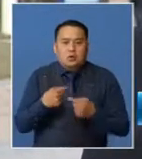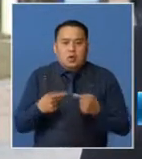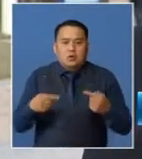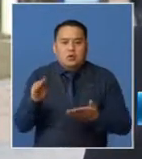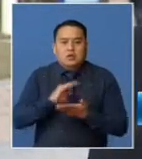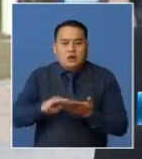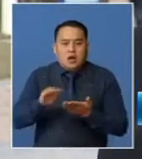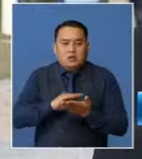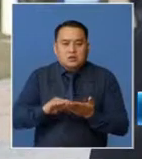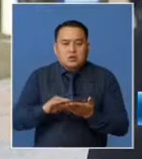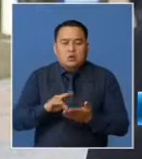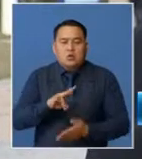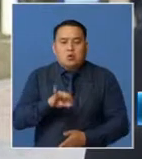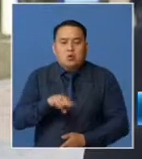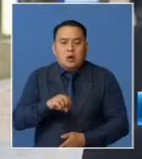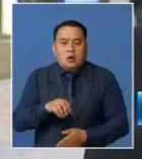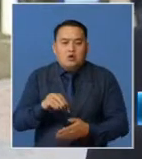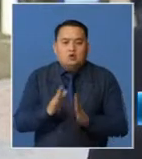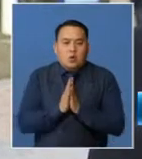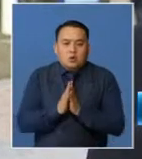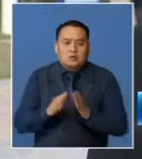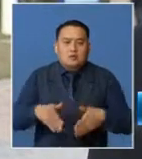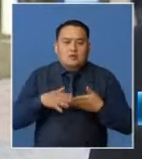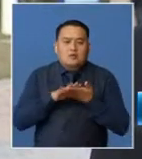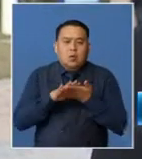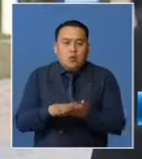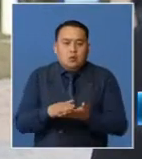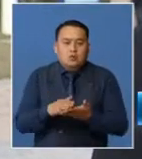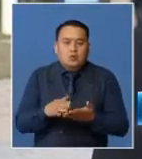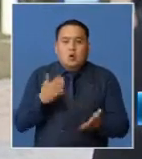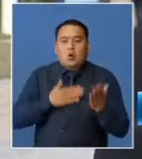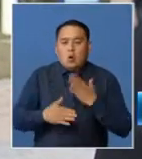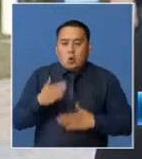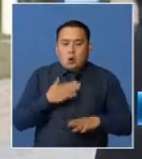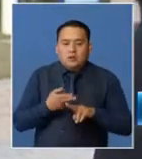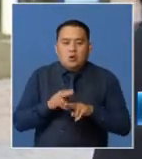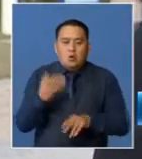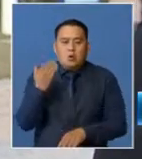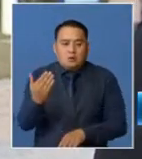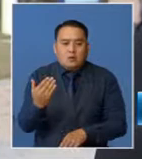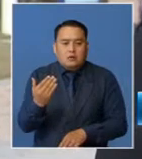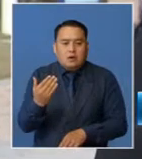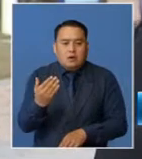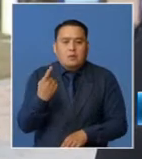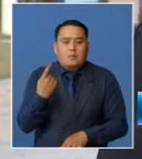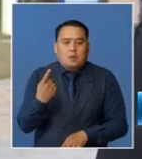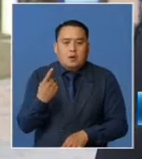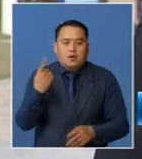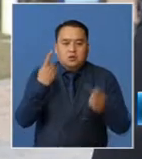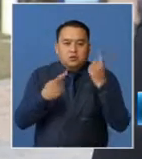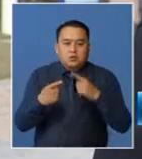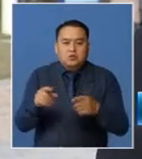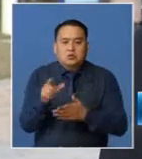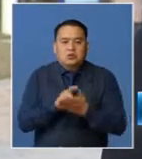жазылған, осыны нотаға түсіріп берсеңіздер деп өтініш жасадық. Бұл кісілер де қуанды, өйткені бір поэмаға бұндай жыр